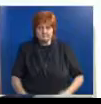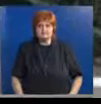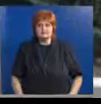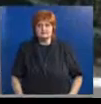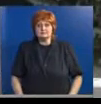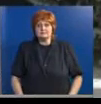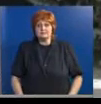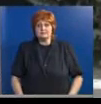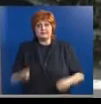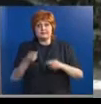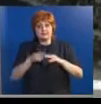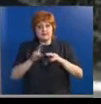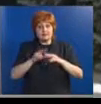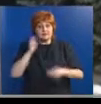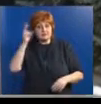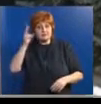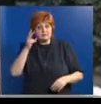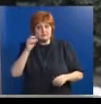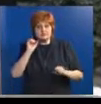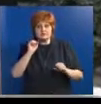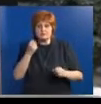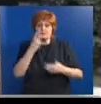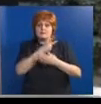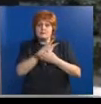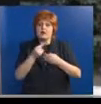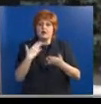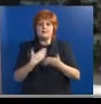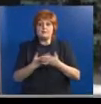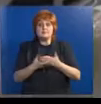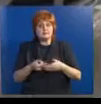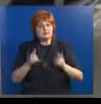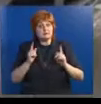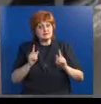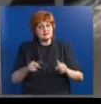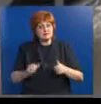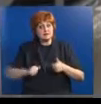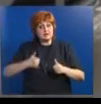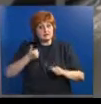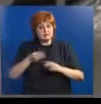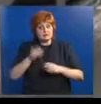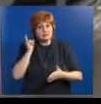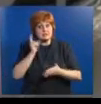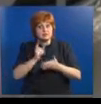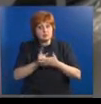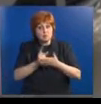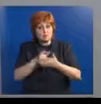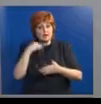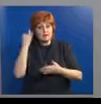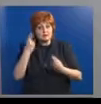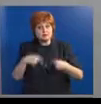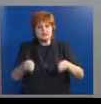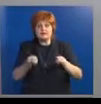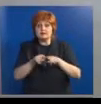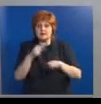Григоров. Этот инцидент в Невинномысске можно рассматривать как пример настоящего проявления гражданского долга, а предыстория его